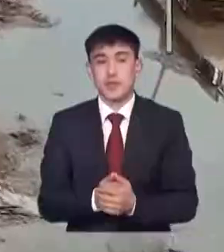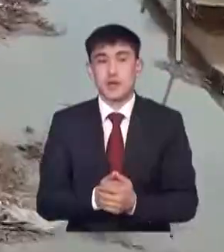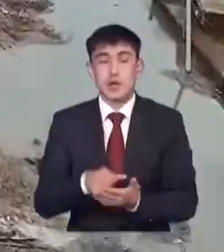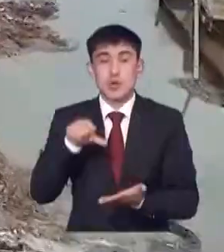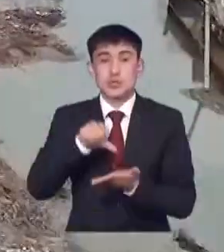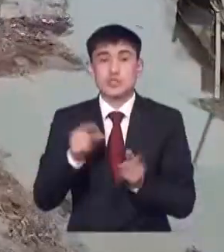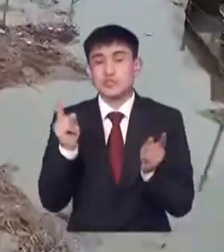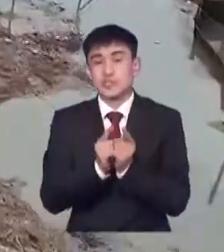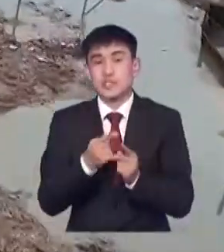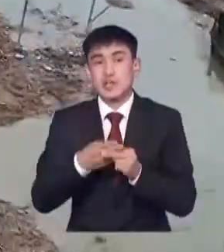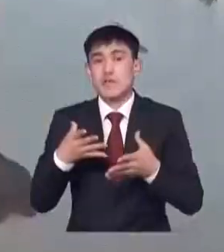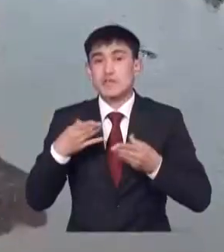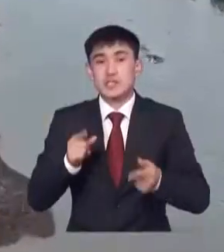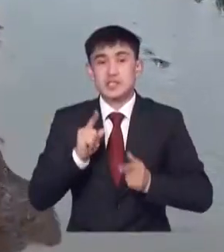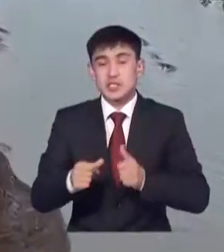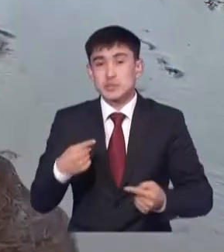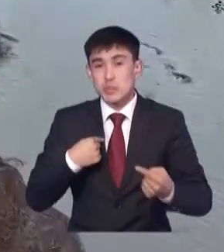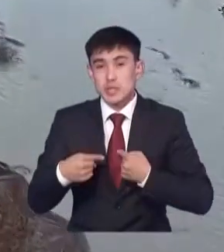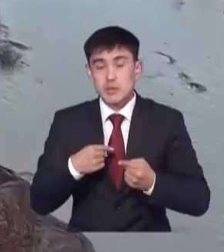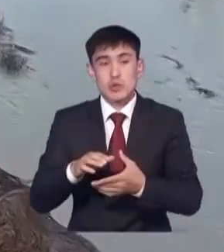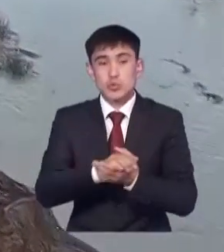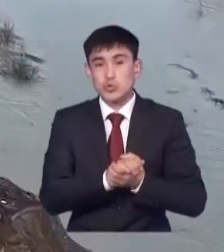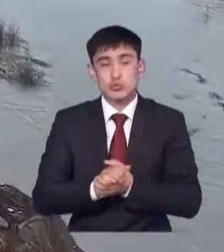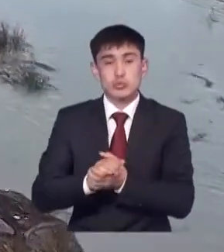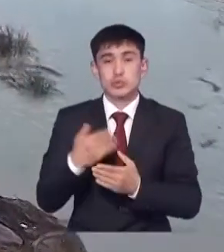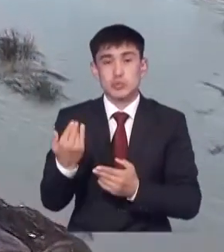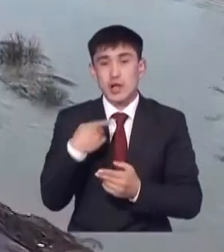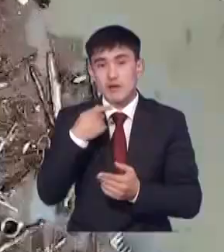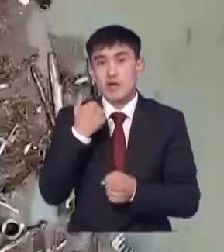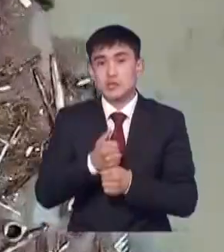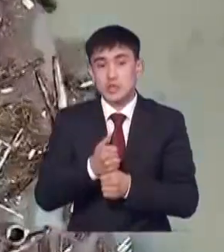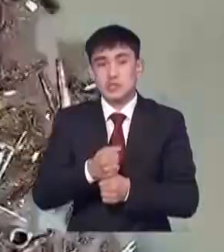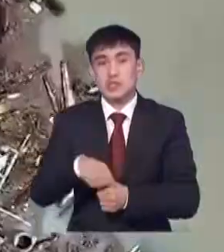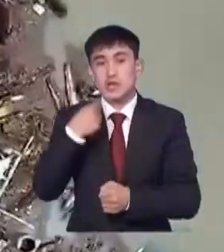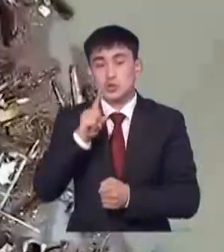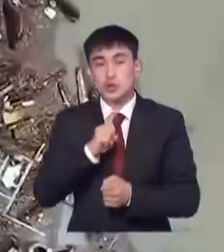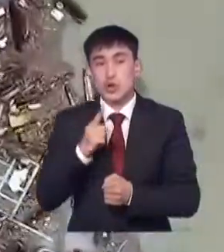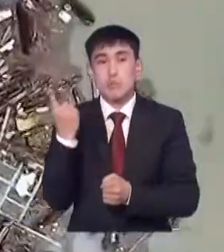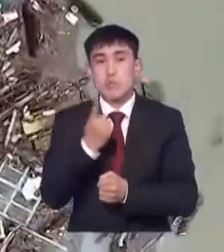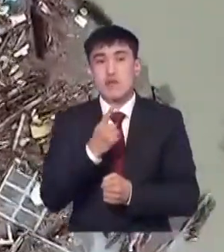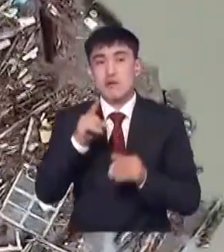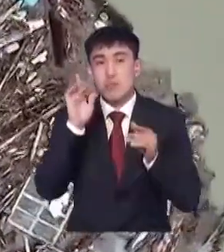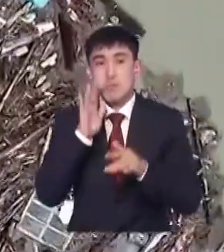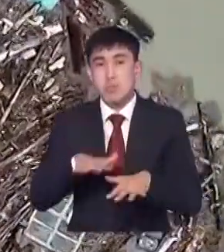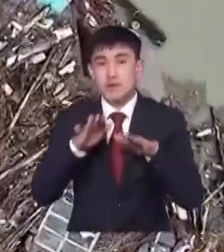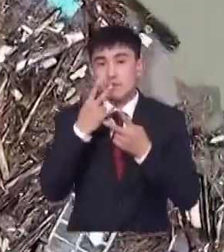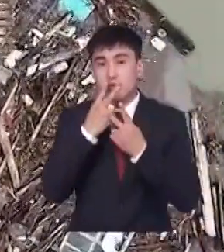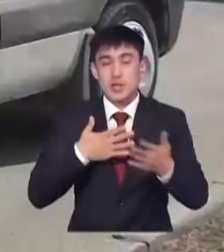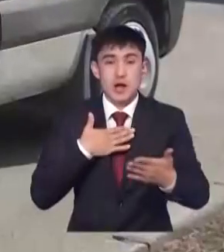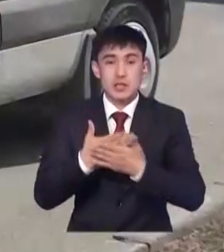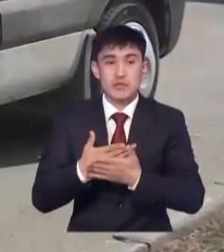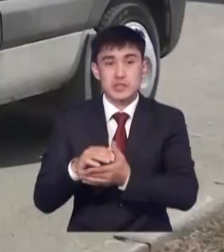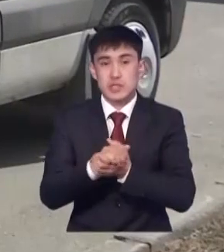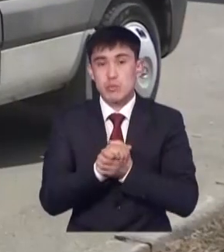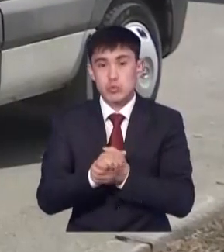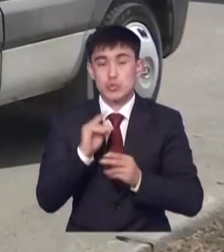участники встречи, эта весна стала настоящим испытанием на дружбу и сплоченность. Глава государства подчеркнул, что с первых паводков все видели активную и